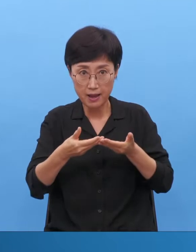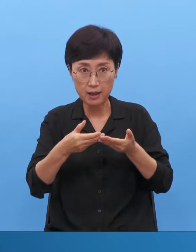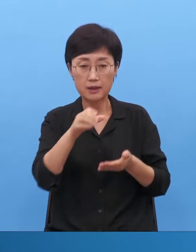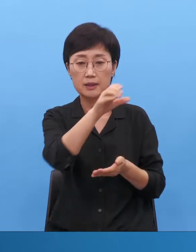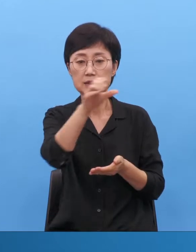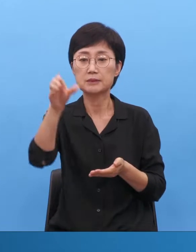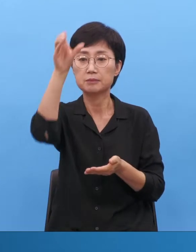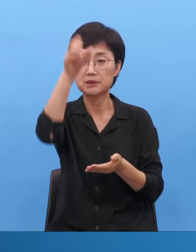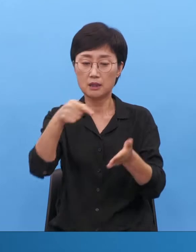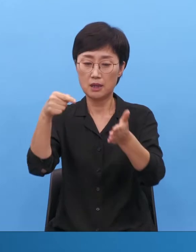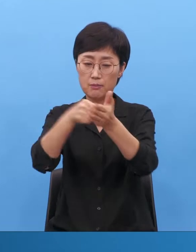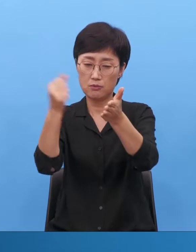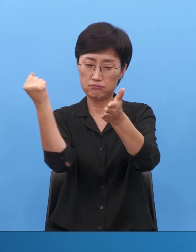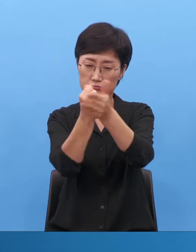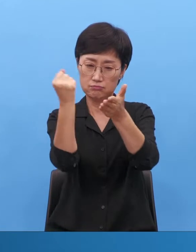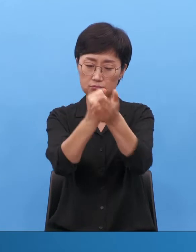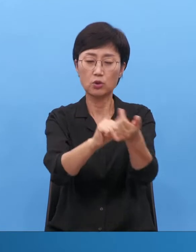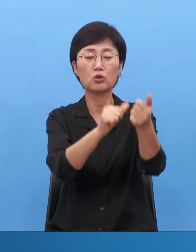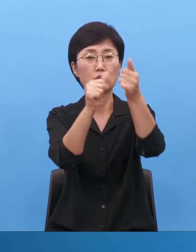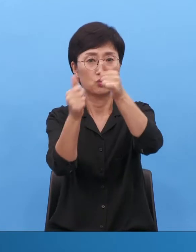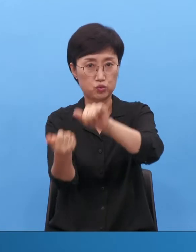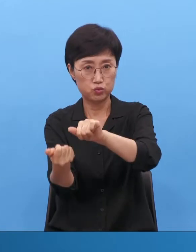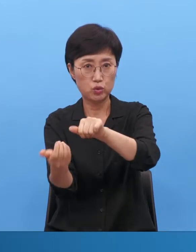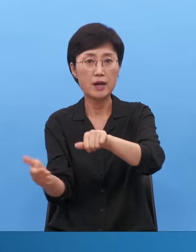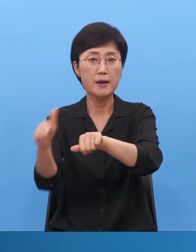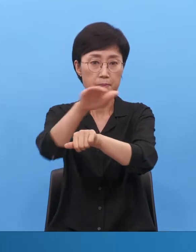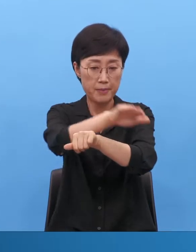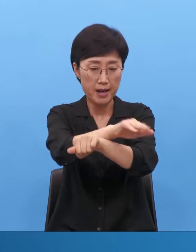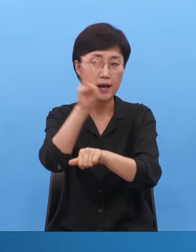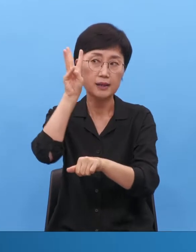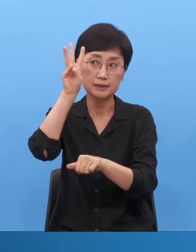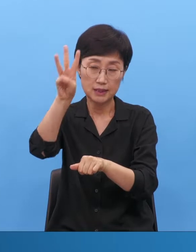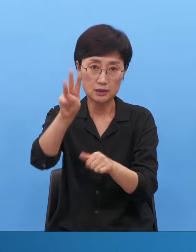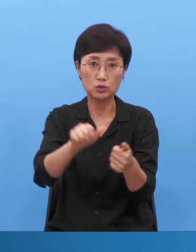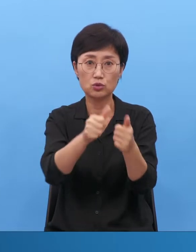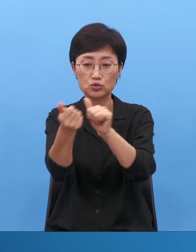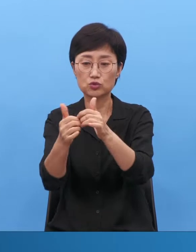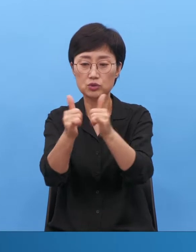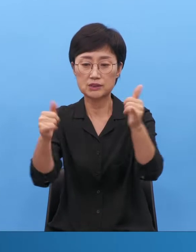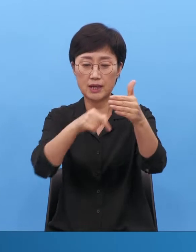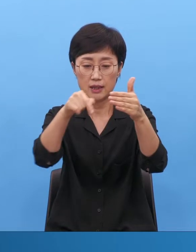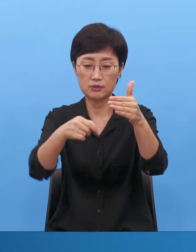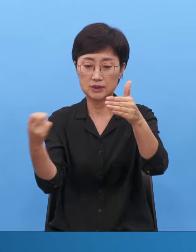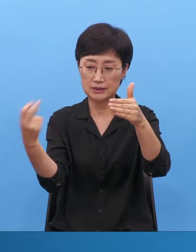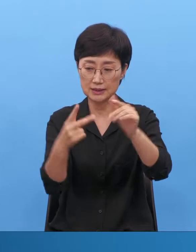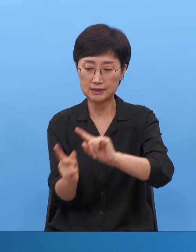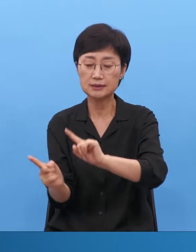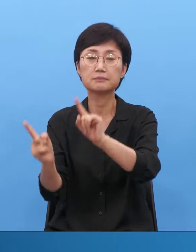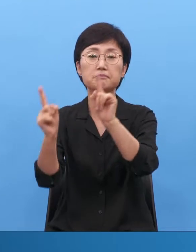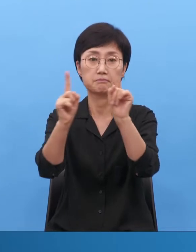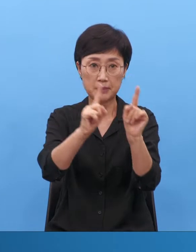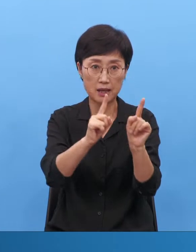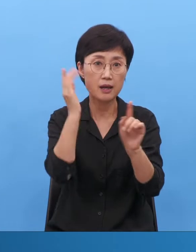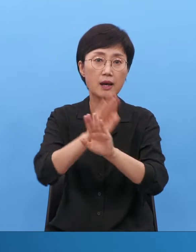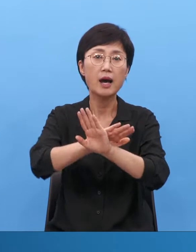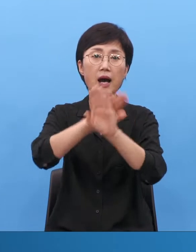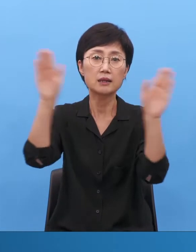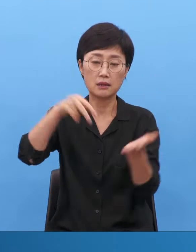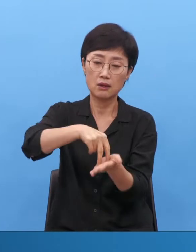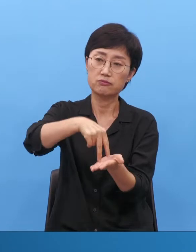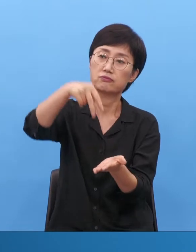고난을 받으사 십자가에 못 박혀 죽으시고 장사한 지 사흘 만에 죽은 자 가운데서 다시